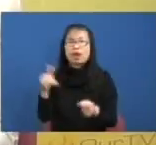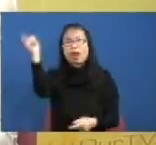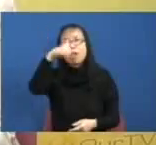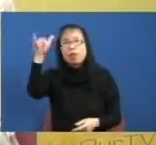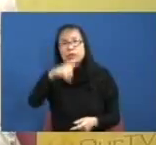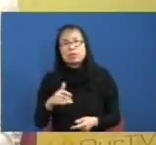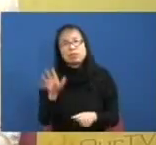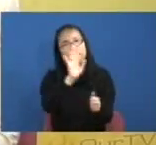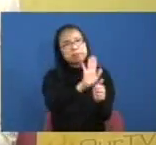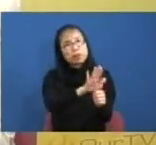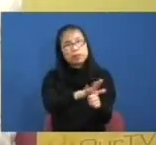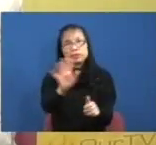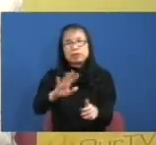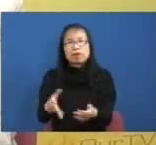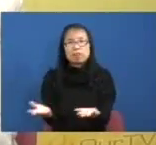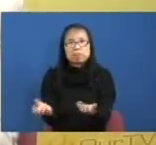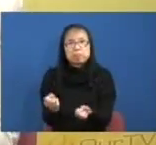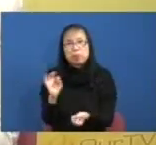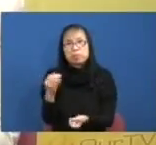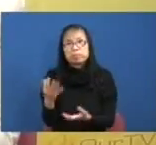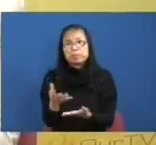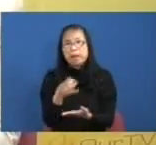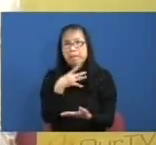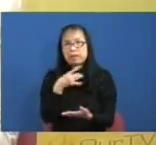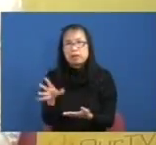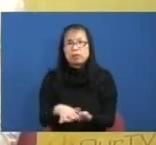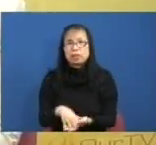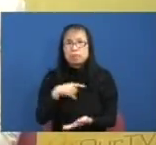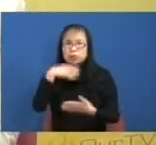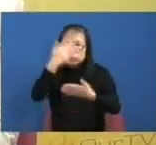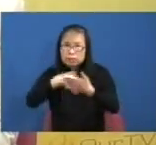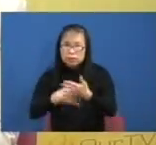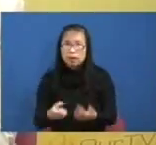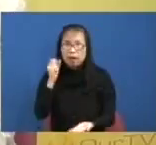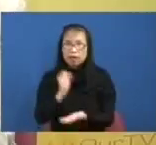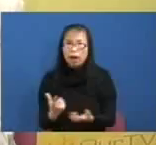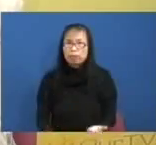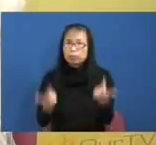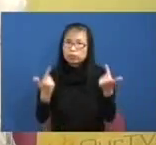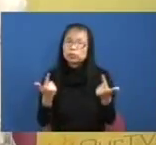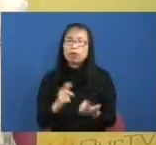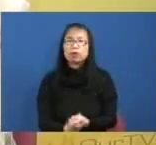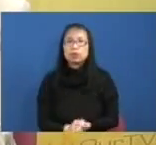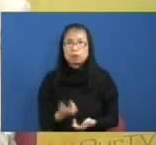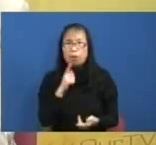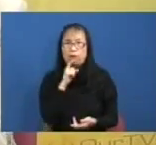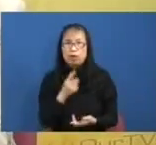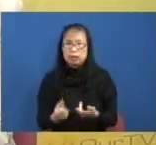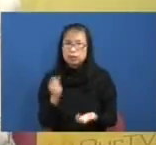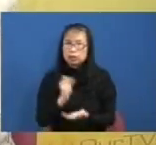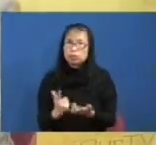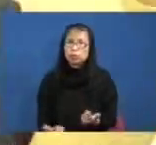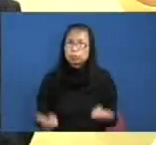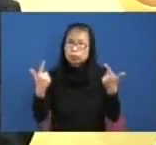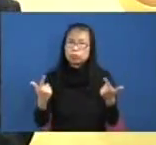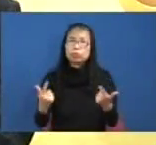幫補下之外，而家都仲未到手喎，咁但係咧。啊！嗰頭話想減通脹咧，似乎嚟緊個通脹又會升温嘅咯喎。